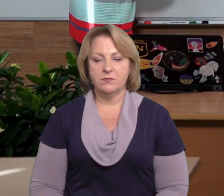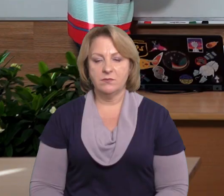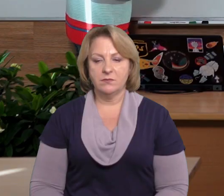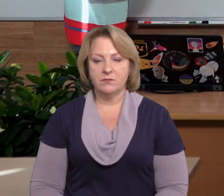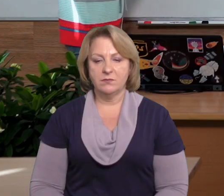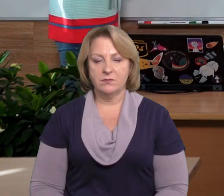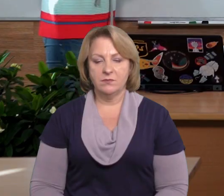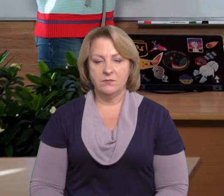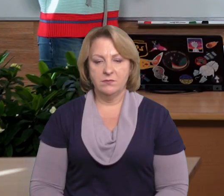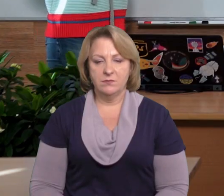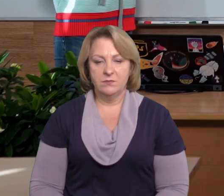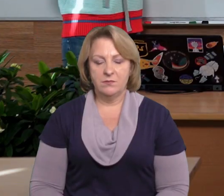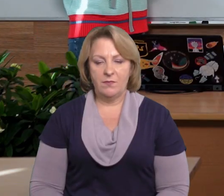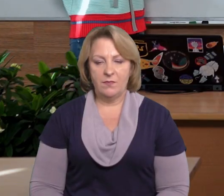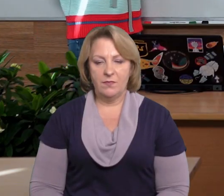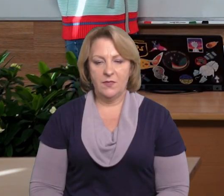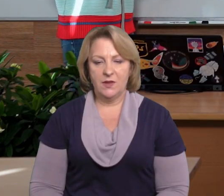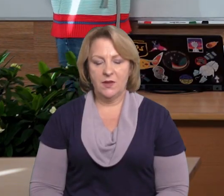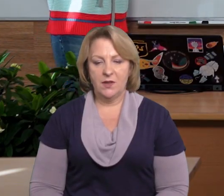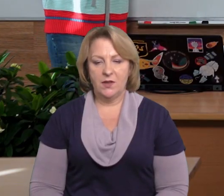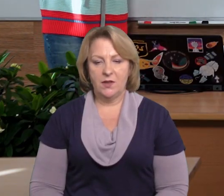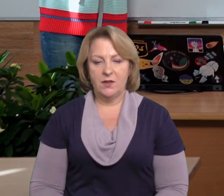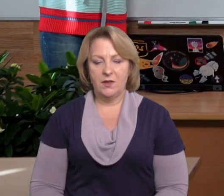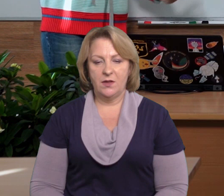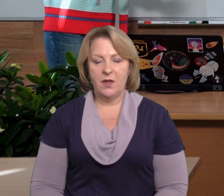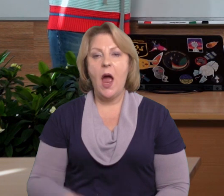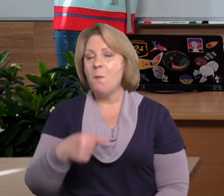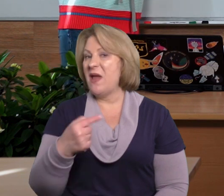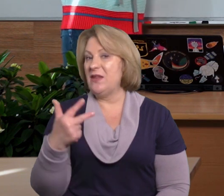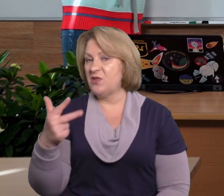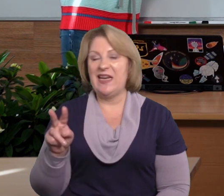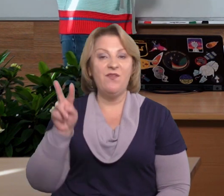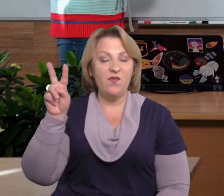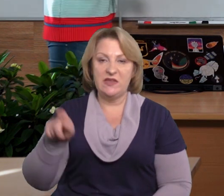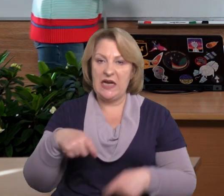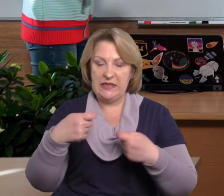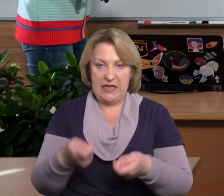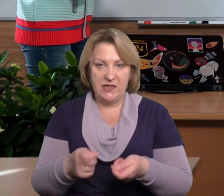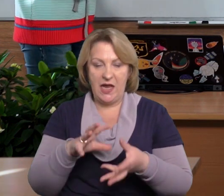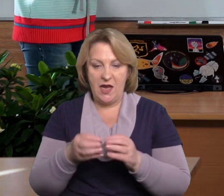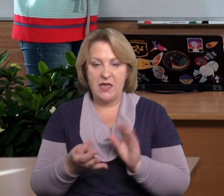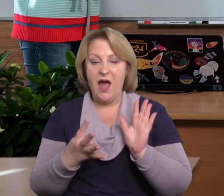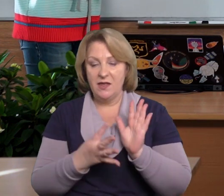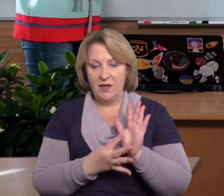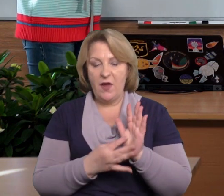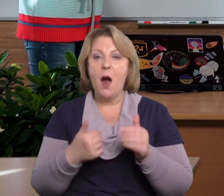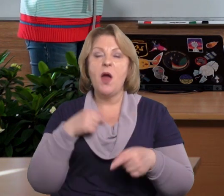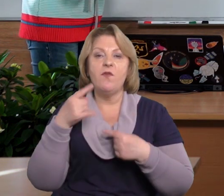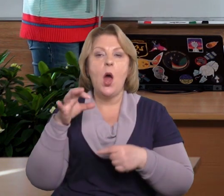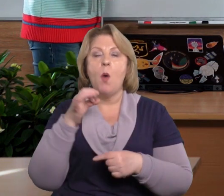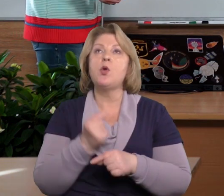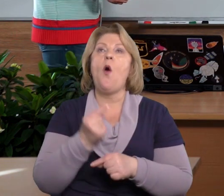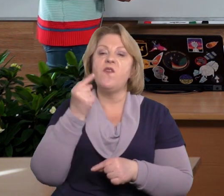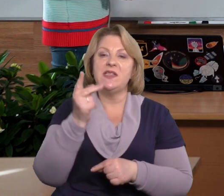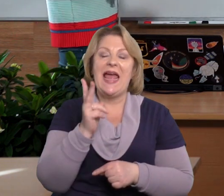3. Наголошую на тому, що мінус 3 в квадраті теж дає 9, але в нас мова йде про відстані, які